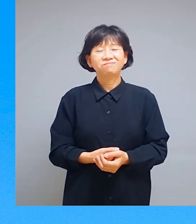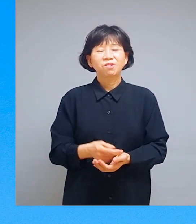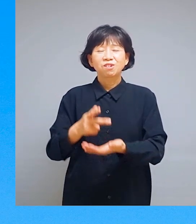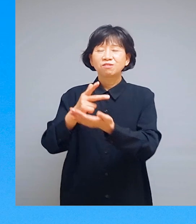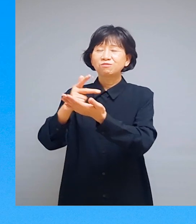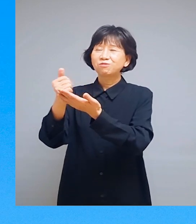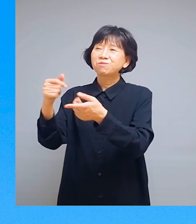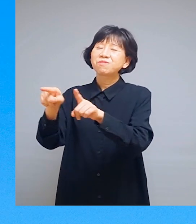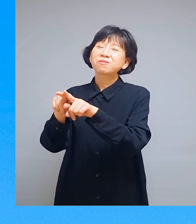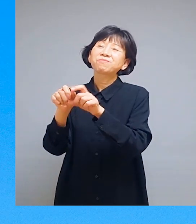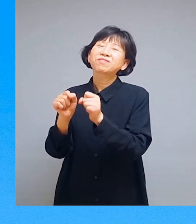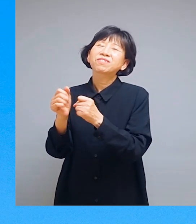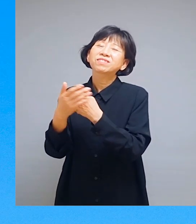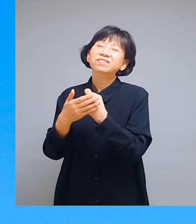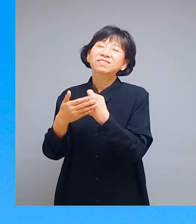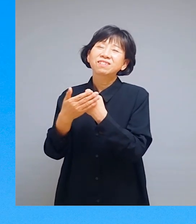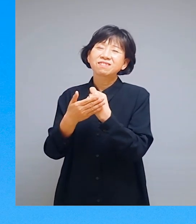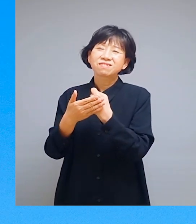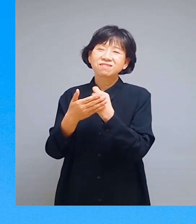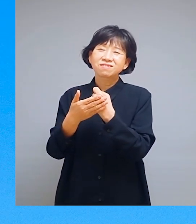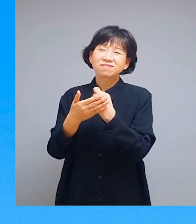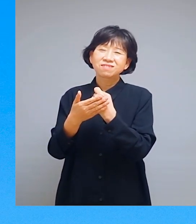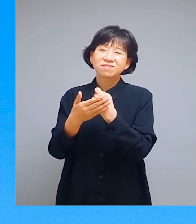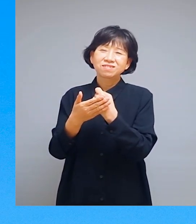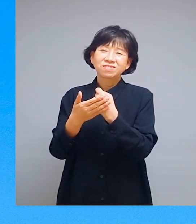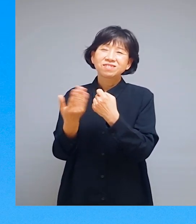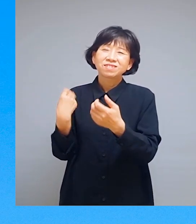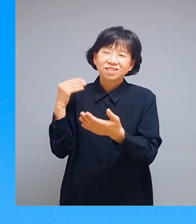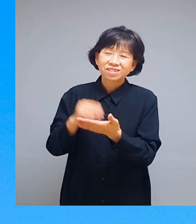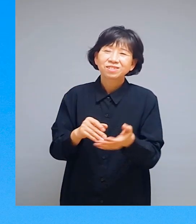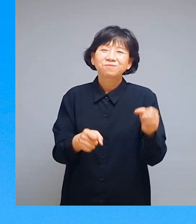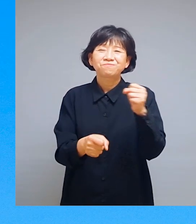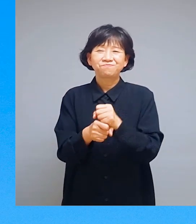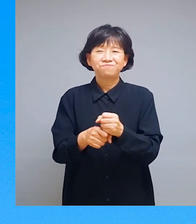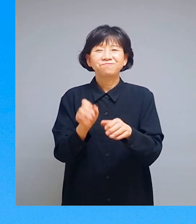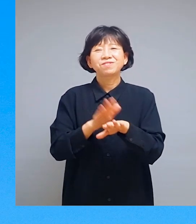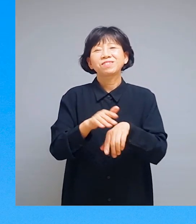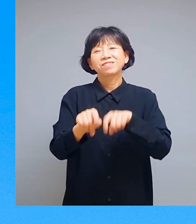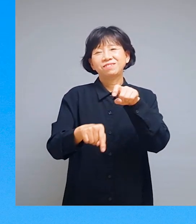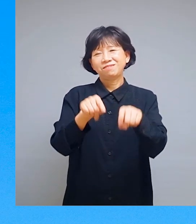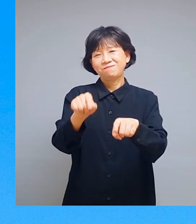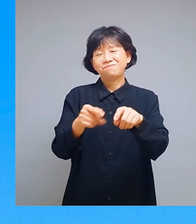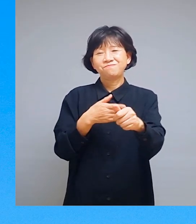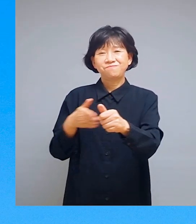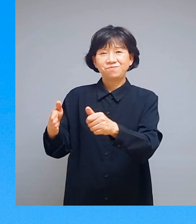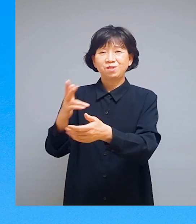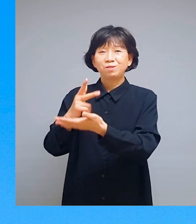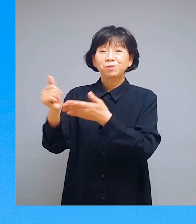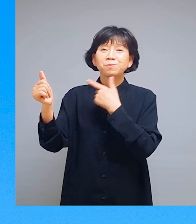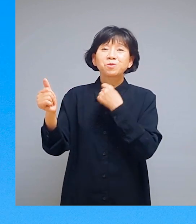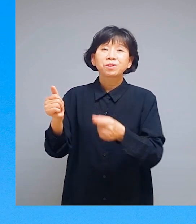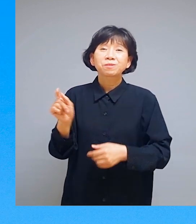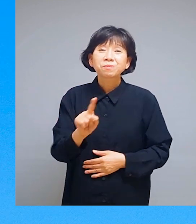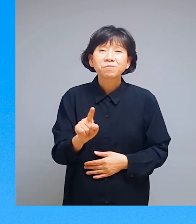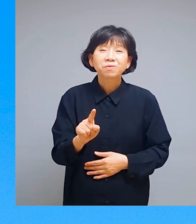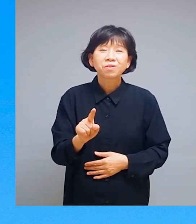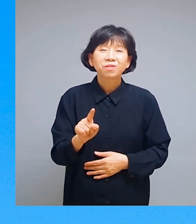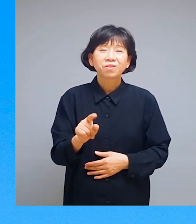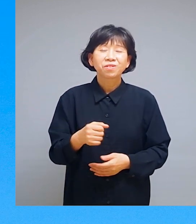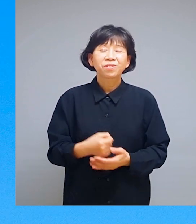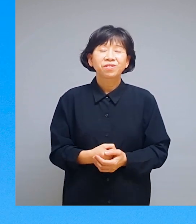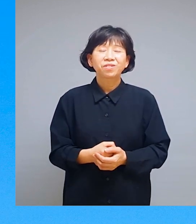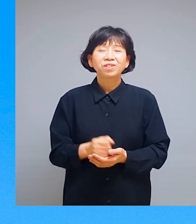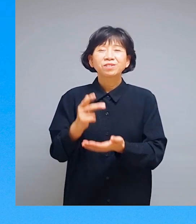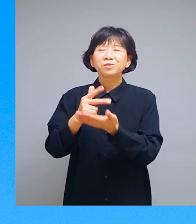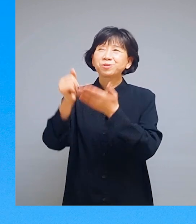주님이 함께 하셨던 그 은혜를 기억하시고 실천할 수 있기를 소망합니다. 주님이 원하시는 것은 단순한 사역이나